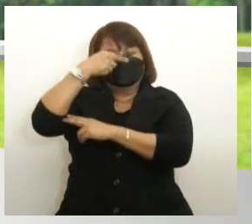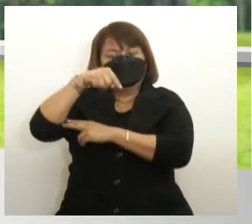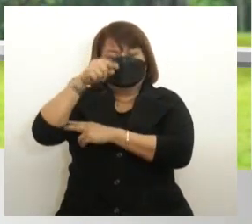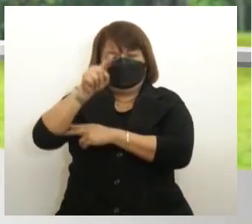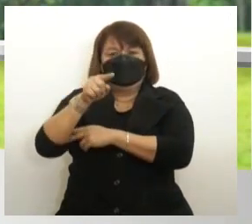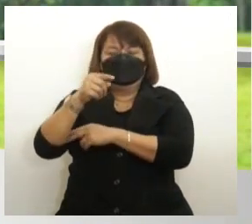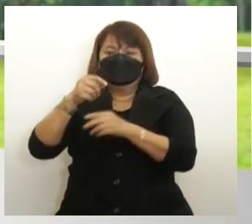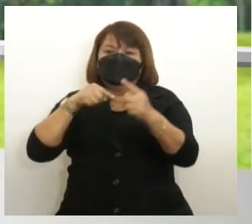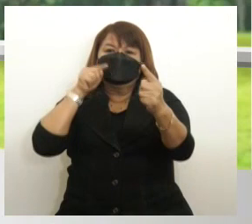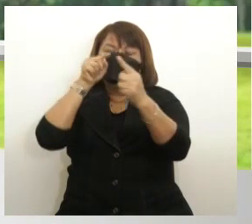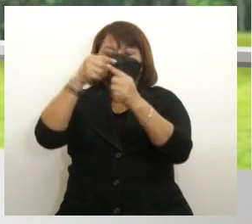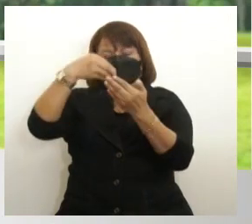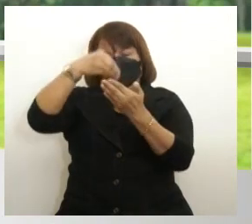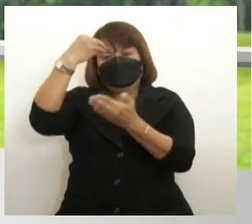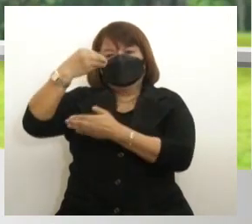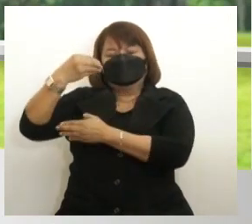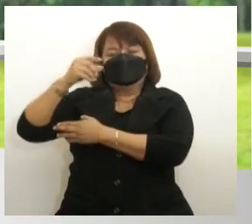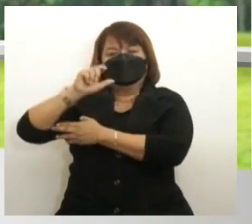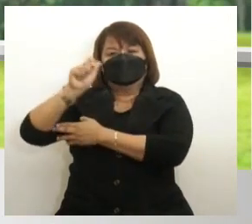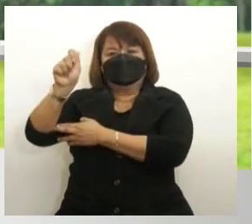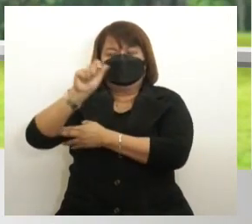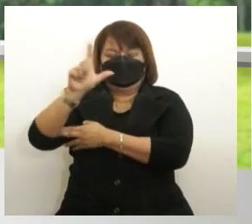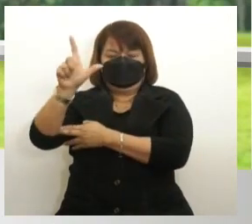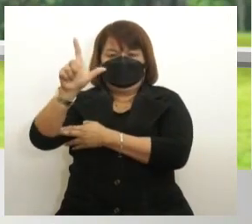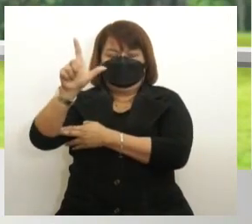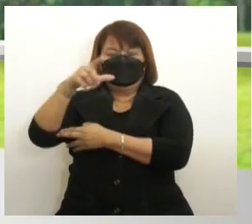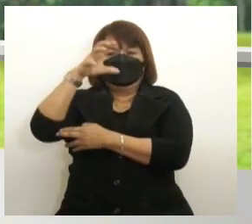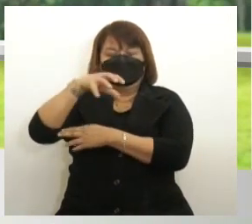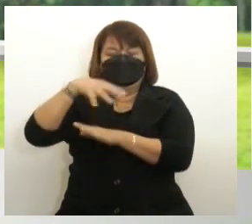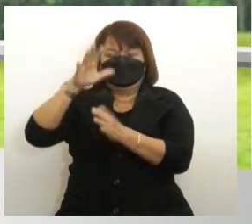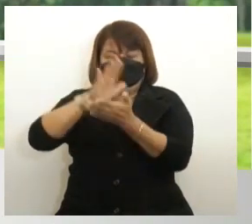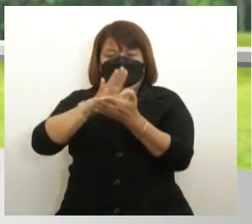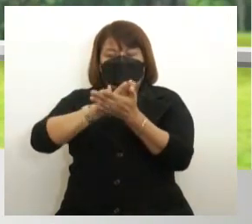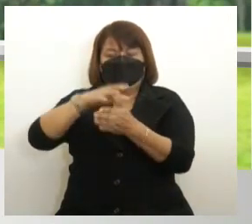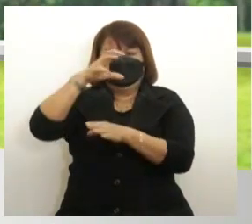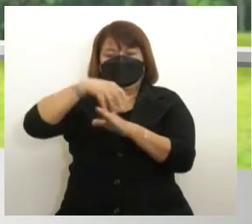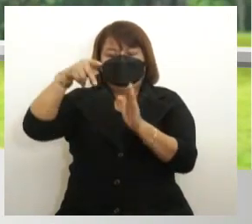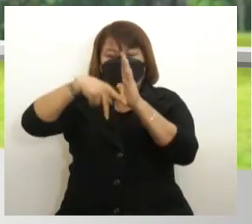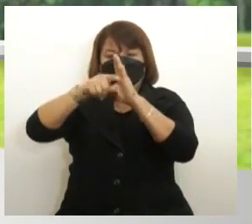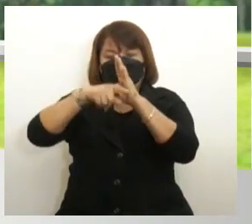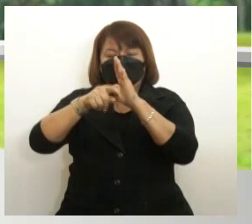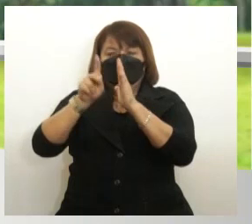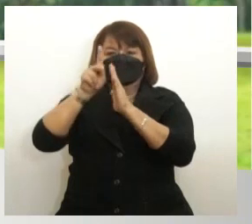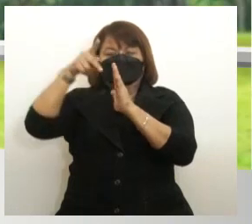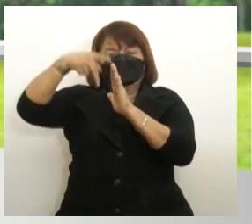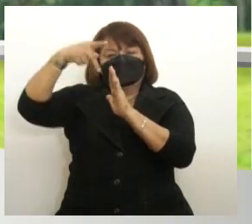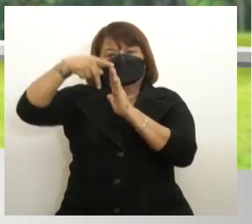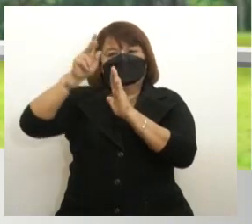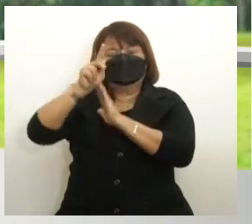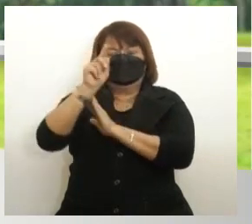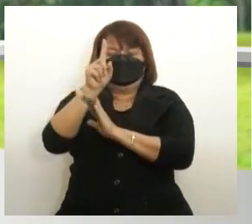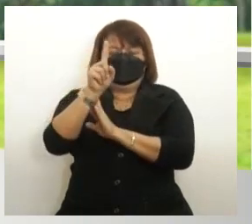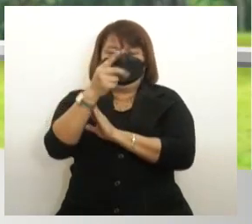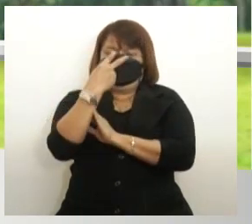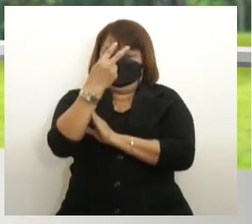active learning ของโรงเรียนบ้านร้องกว่างจันทิมาคมสังกัดสำนักงานเขตพื้นที่การศึกษาประถมศึกษาแพร่เขต1เรื่องราวจะเป็นอย่